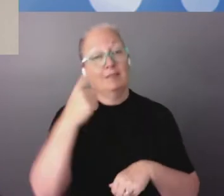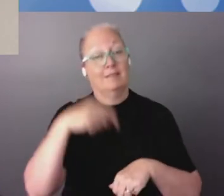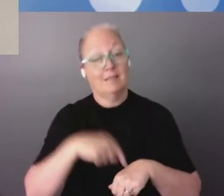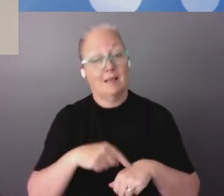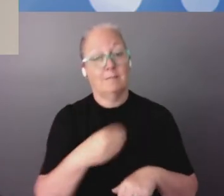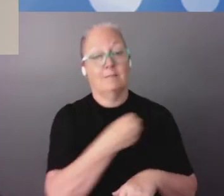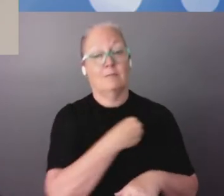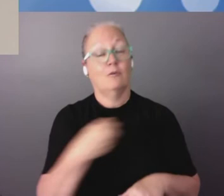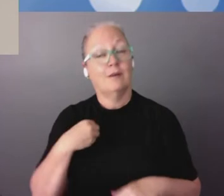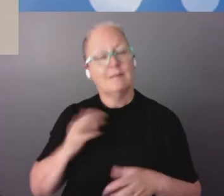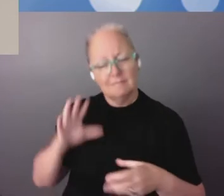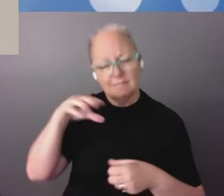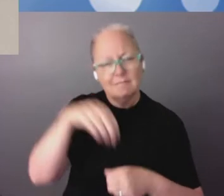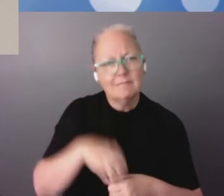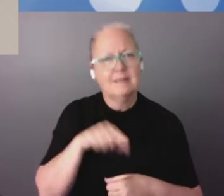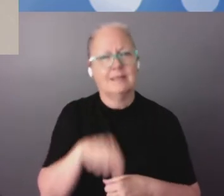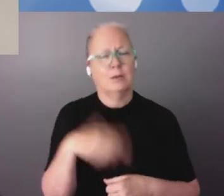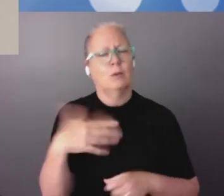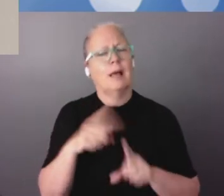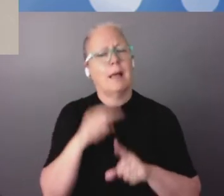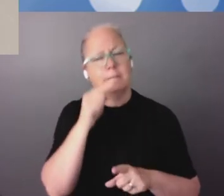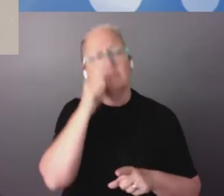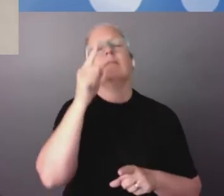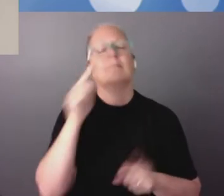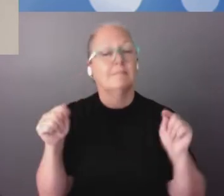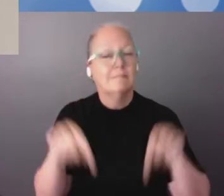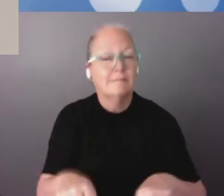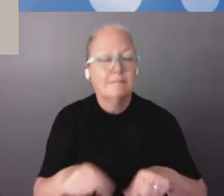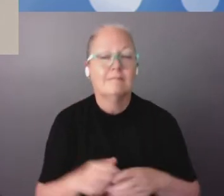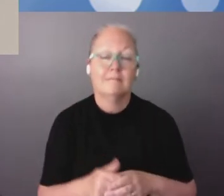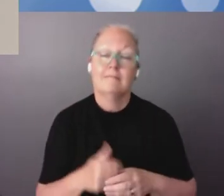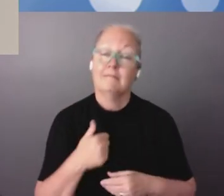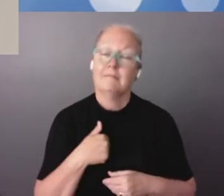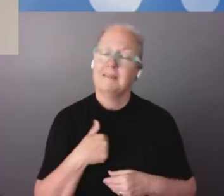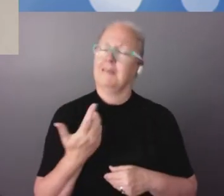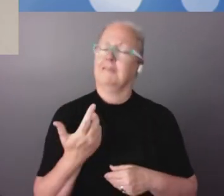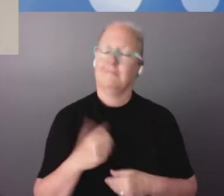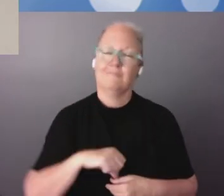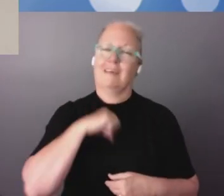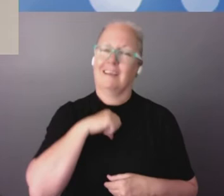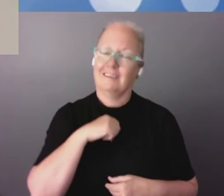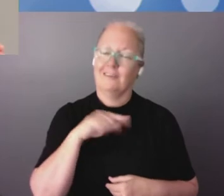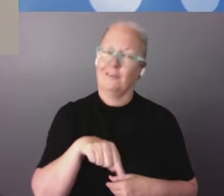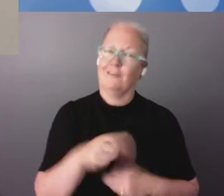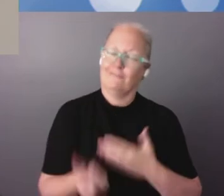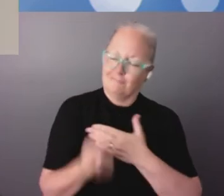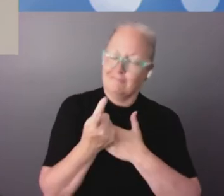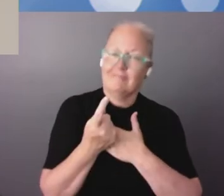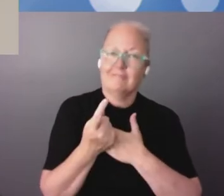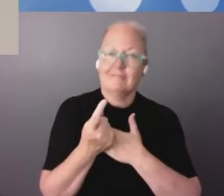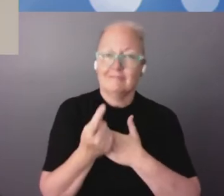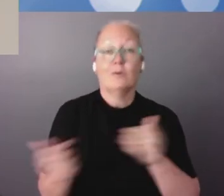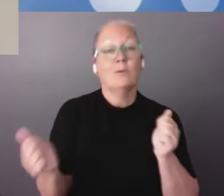cet événement prestigieux. Je suis très fier de voir que c'est encore un